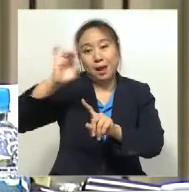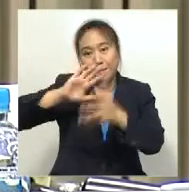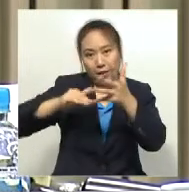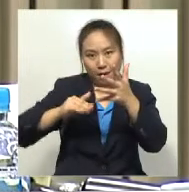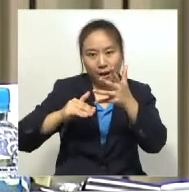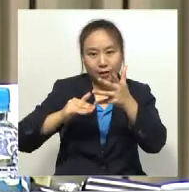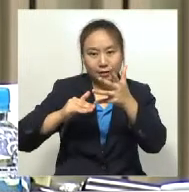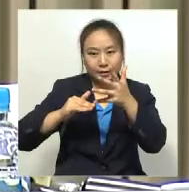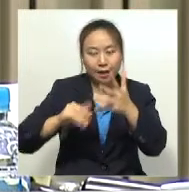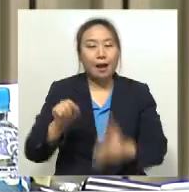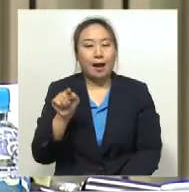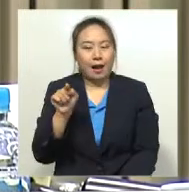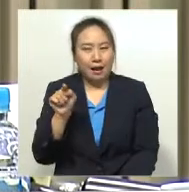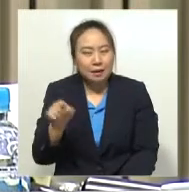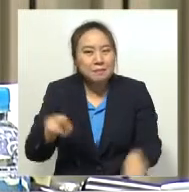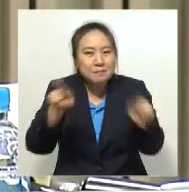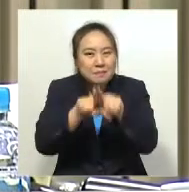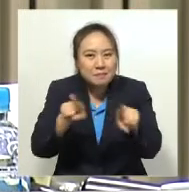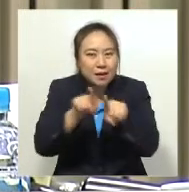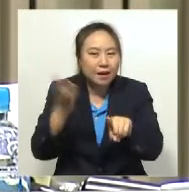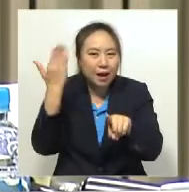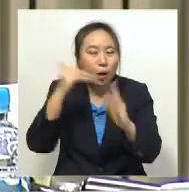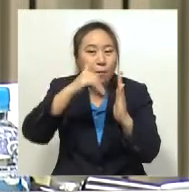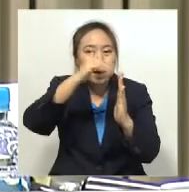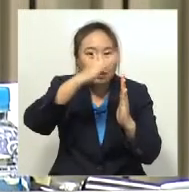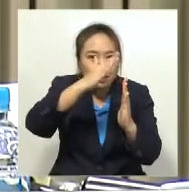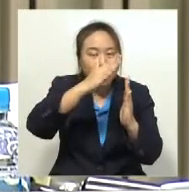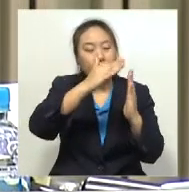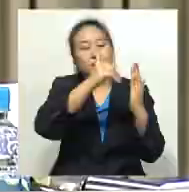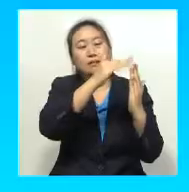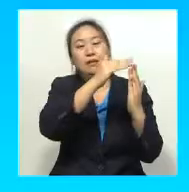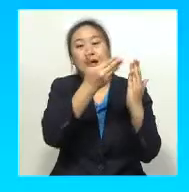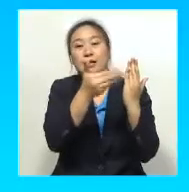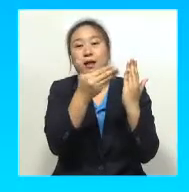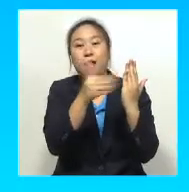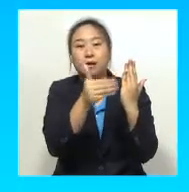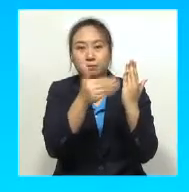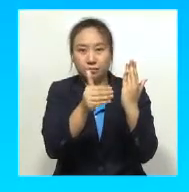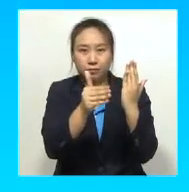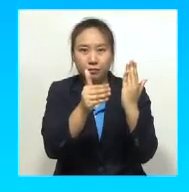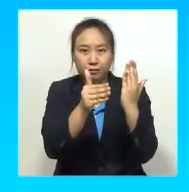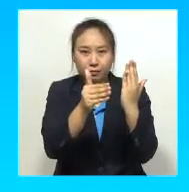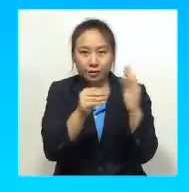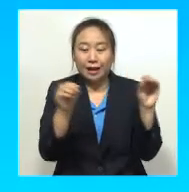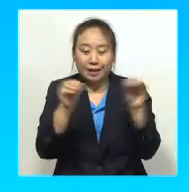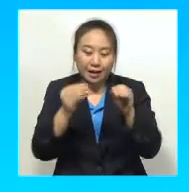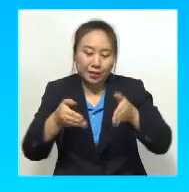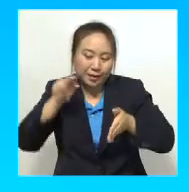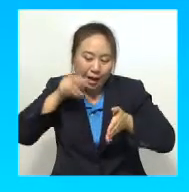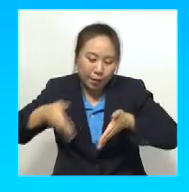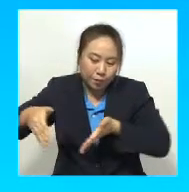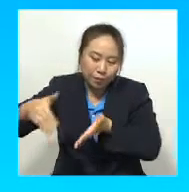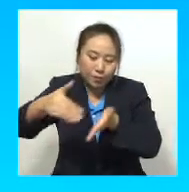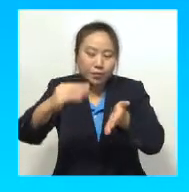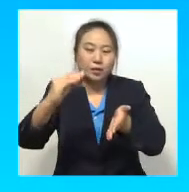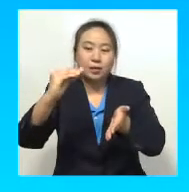านะครับนั่นก็คือไปซ้ำรอยเดิมที่จะภาคเหนือตอนบนกับอีสานตอนบนนะครับติดกับลำน้ำโขงนะ